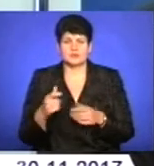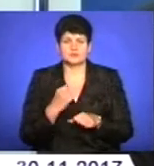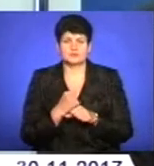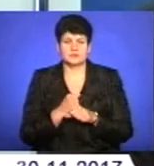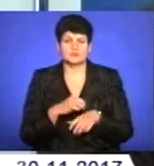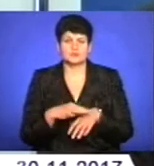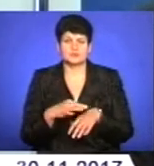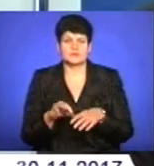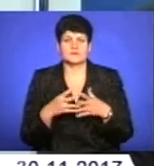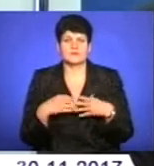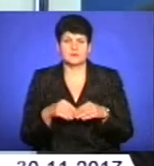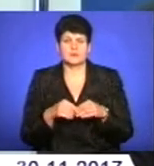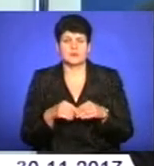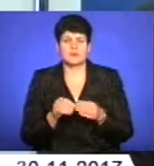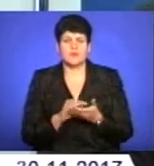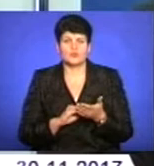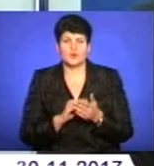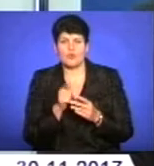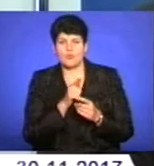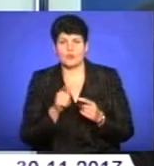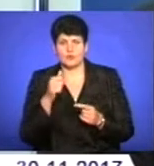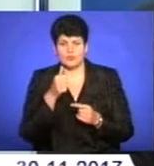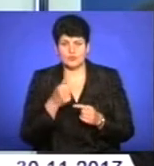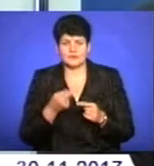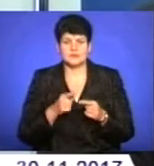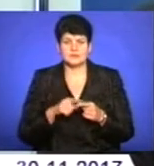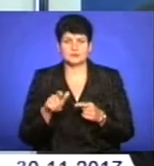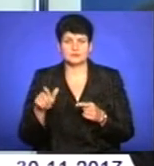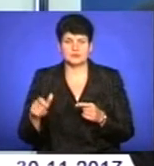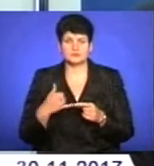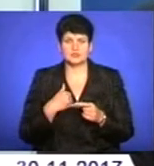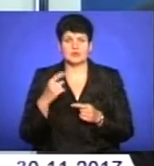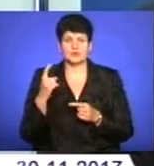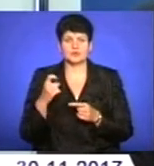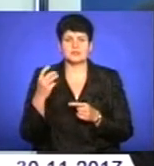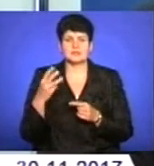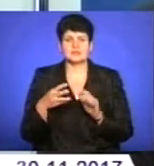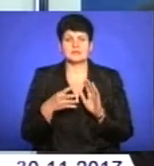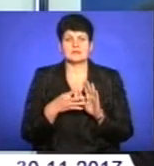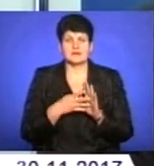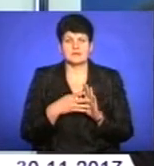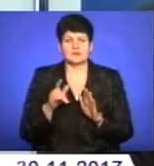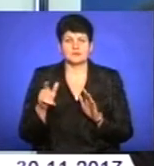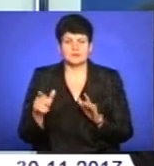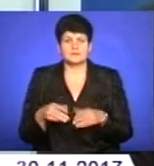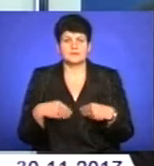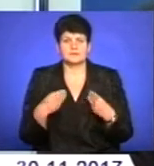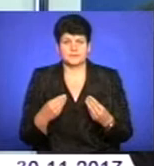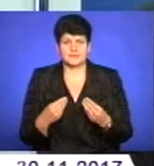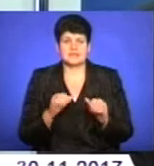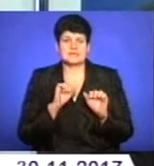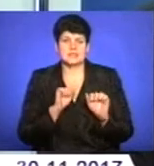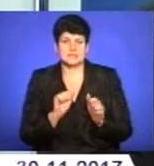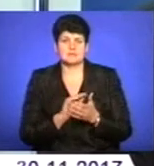сім'ї повторно протягом року. Таких осіб у нас 139 особам винесені захисні приписи